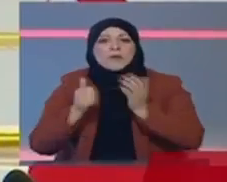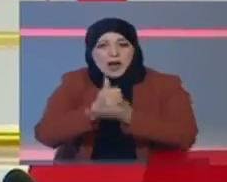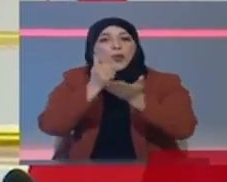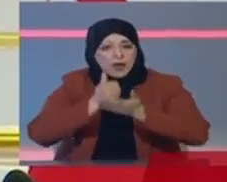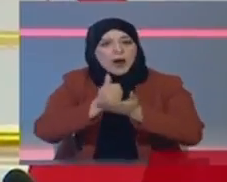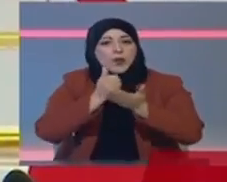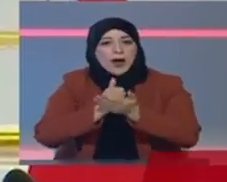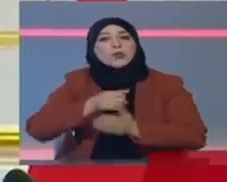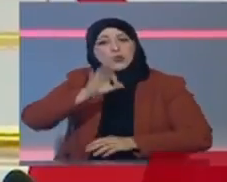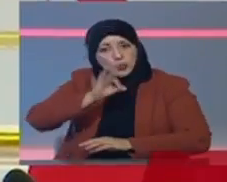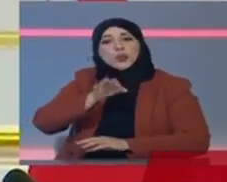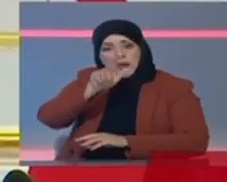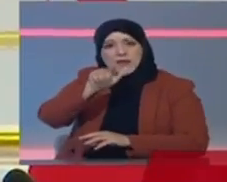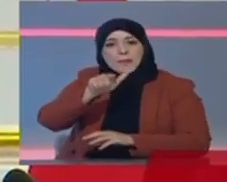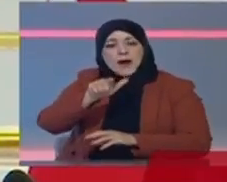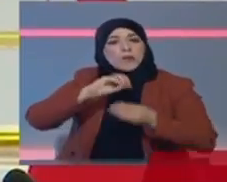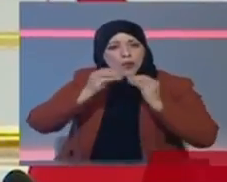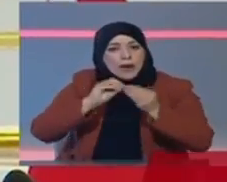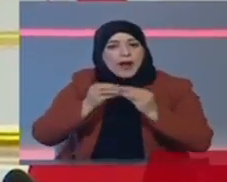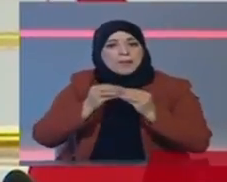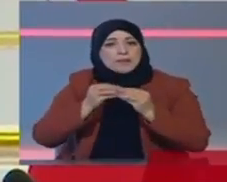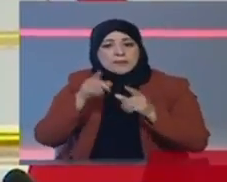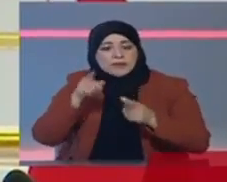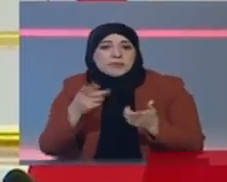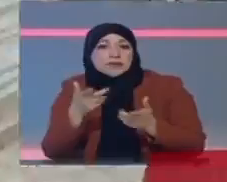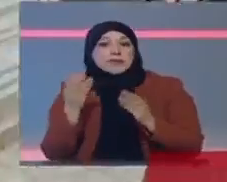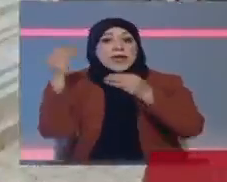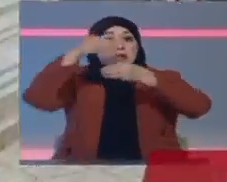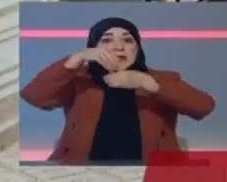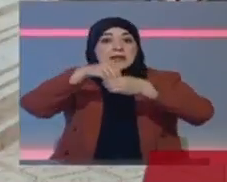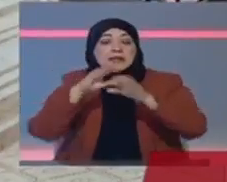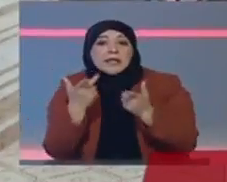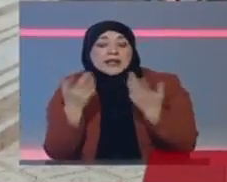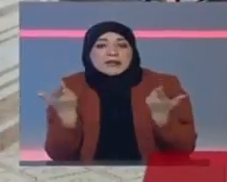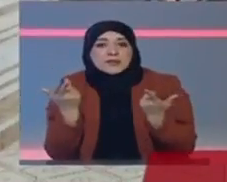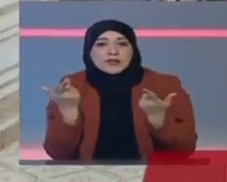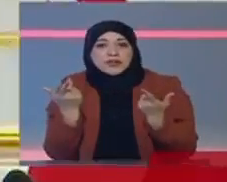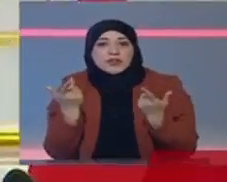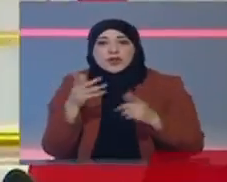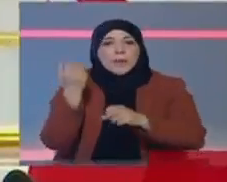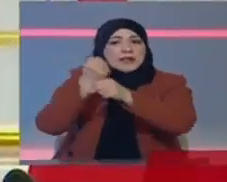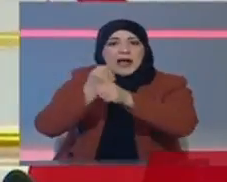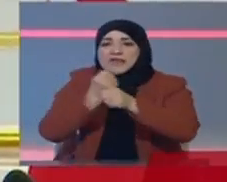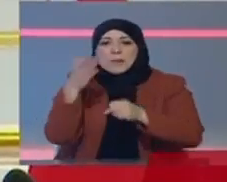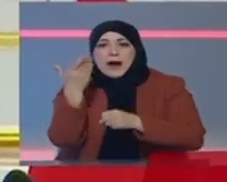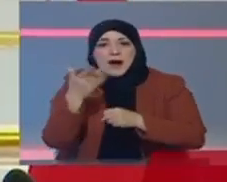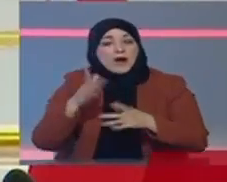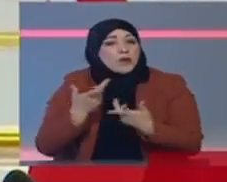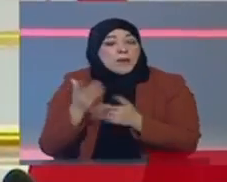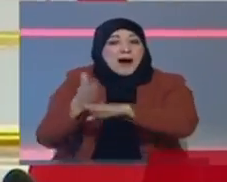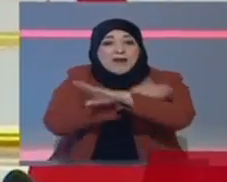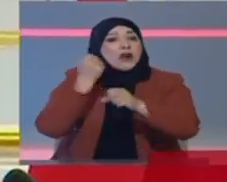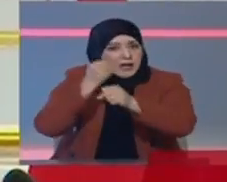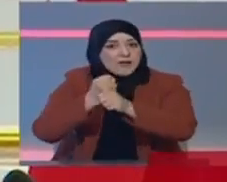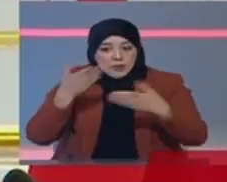ولكن تضرر هم خارج الدوره الاقتصاديه خارج الدوره الاقتصاديه ولكن كان يعمل واصبح